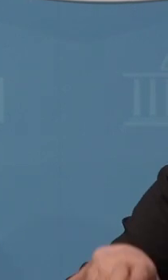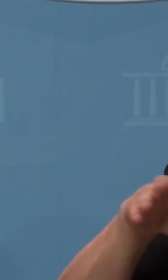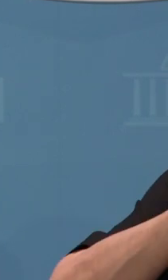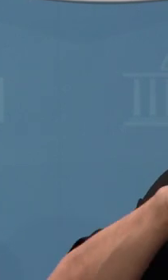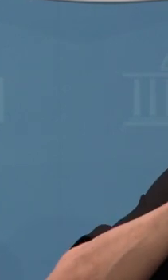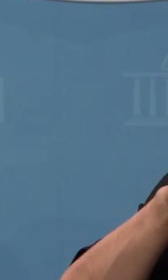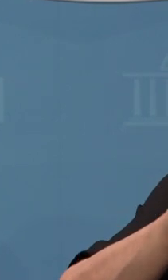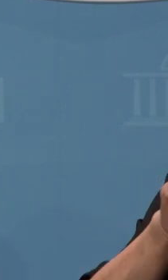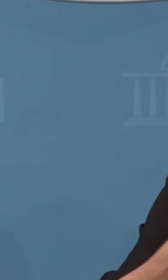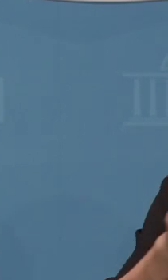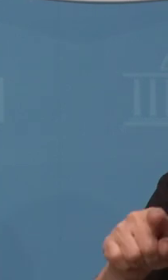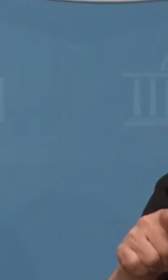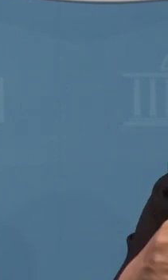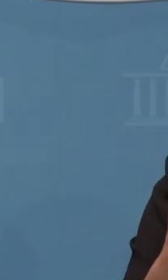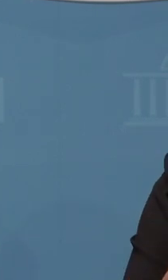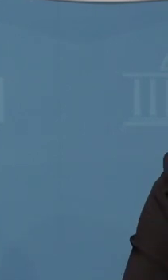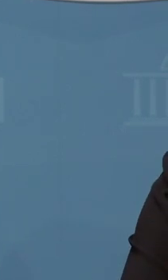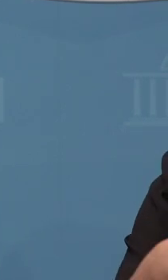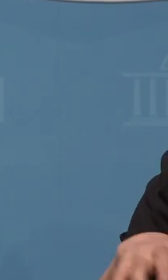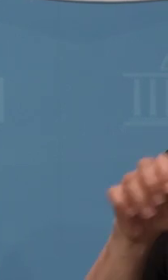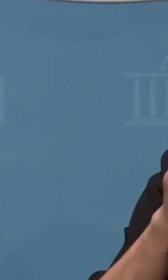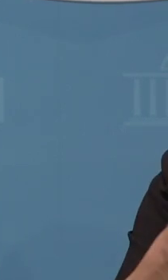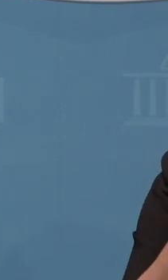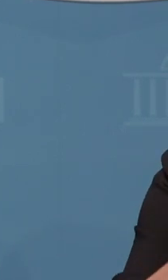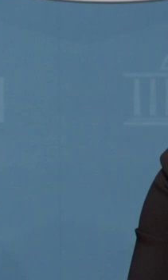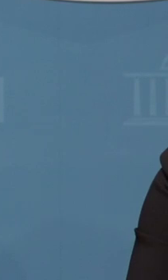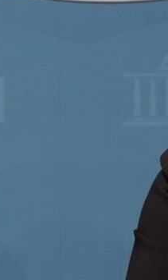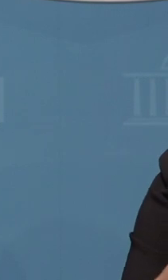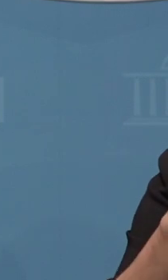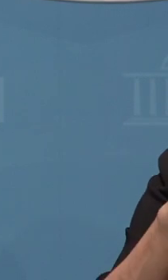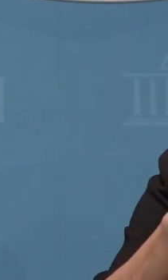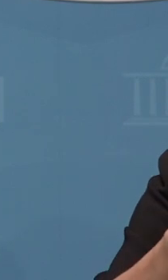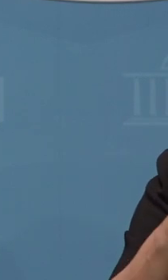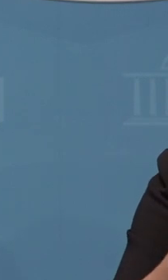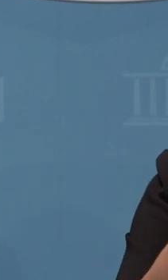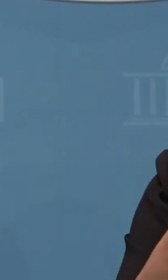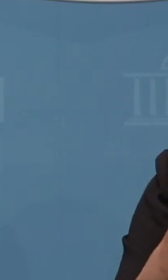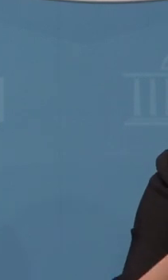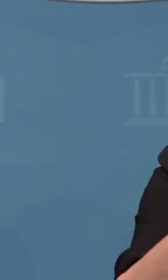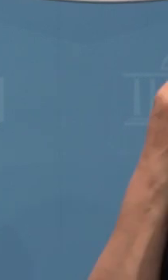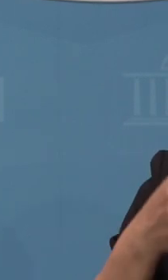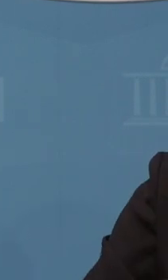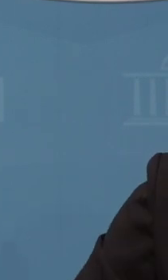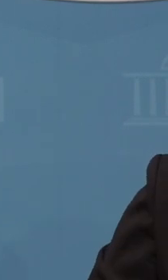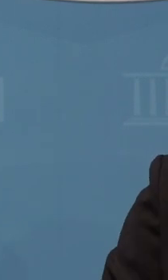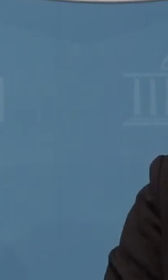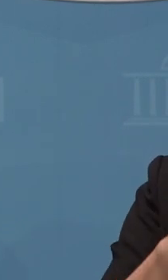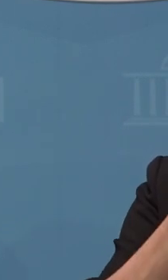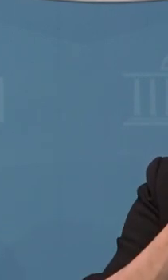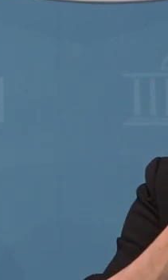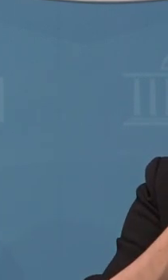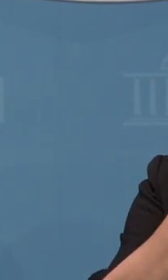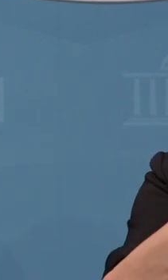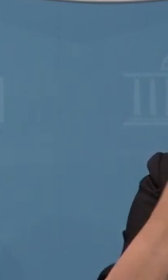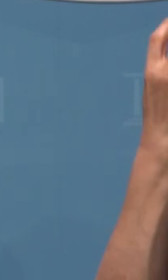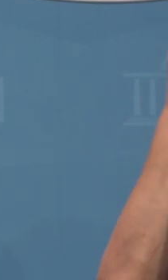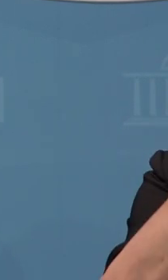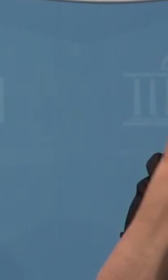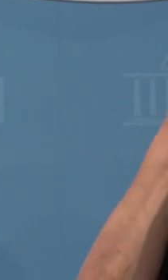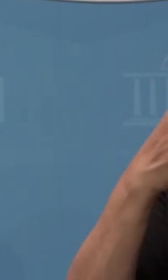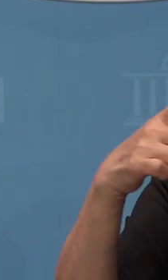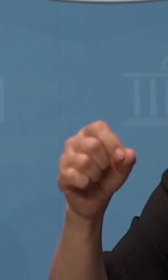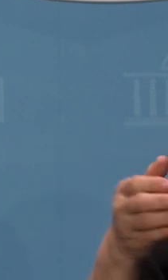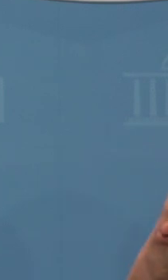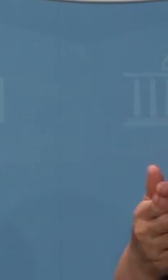채취, 원천자료 확보, 다핵종 제거 설비 가동 능력의 확인 등 실질적인 검증을 일본에